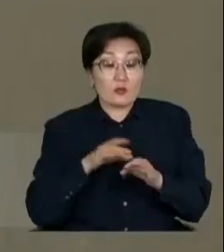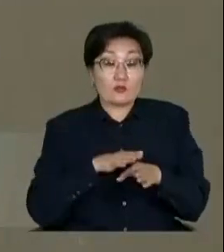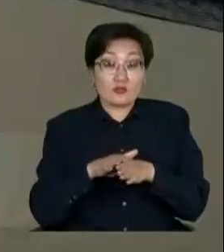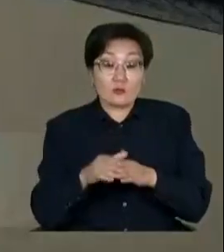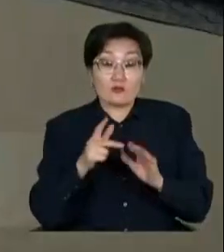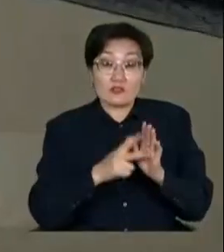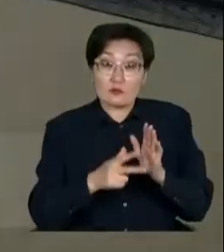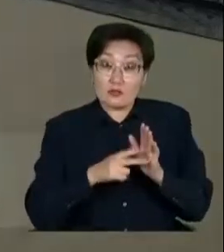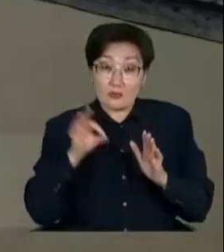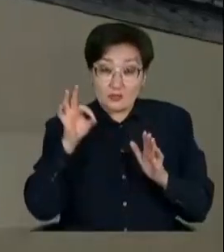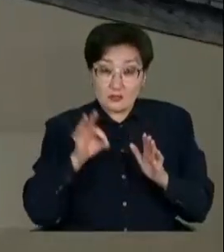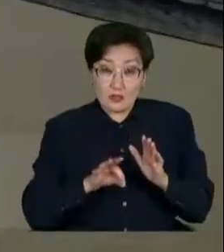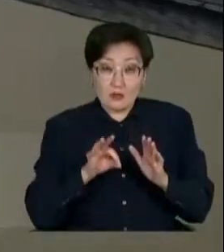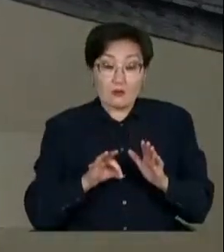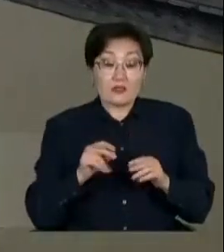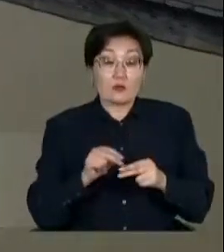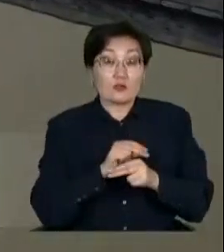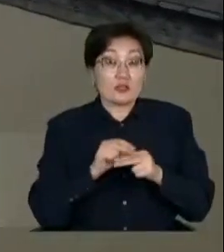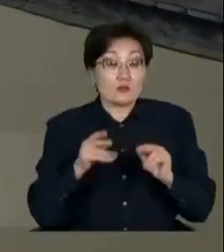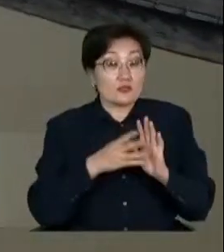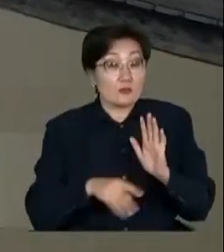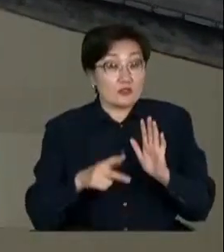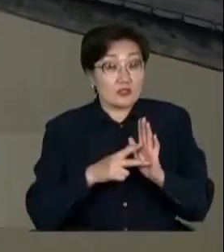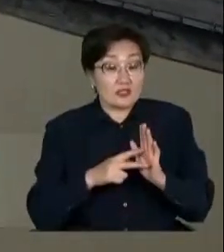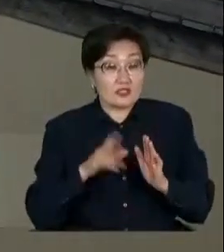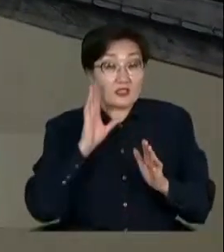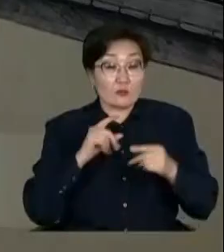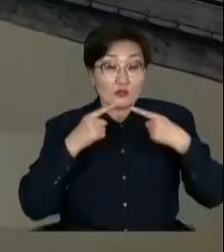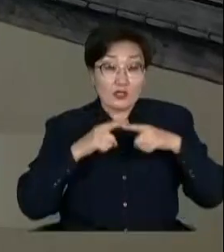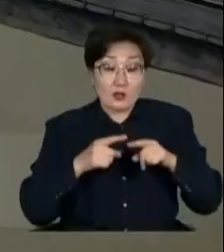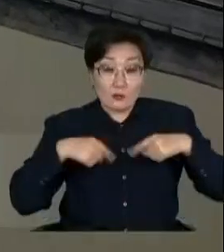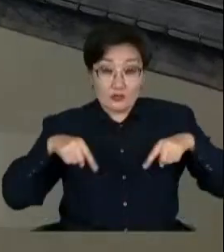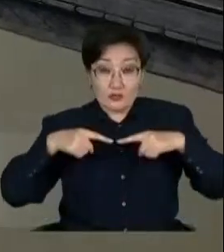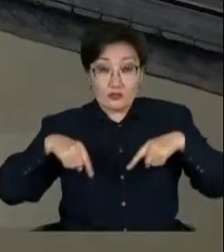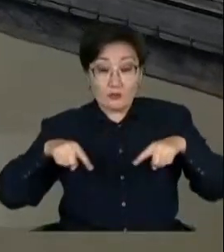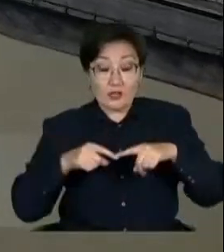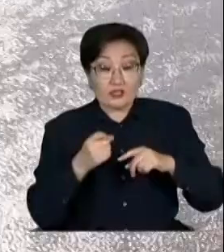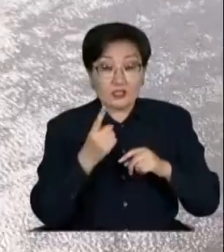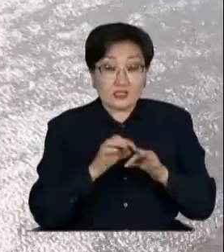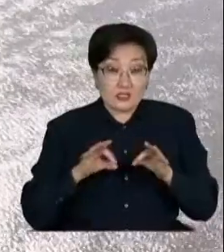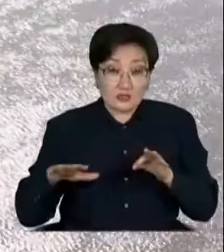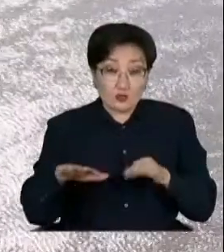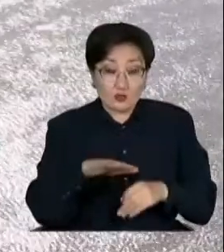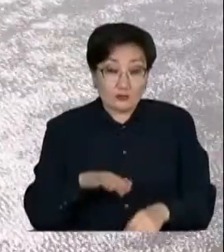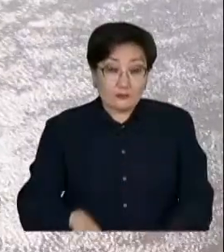на 80%. Отремонтированы 98 гидротехнических сооружений в 11 регионах.